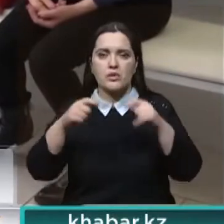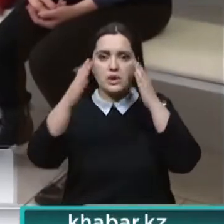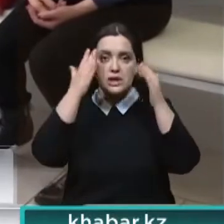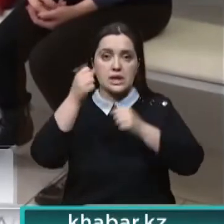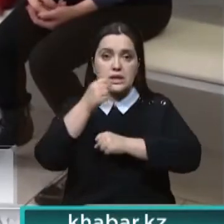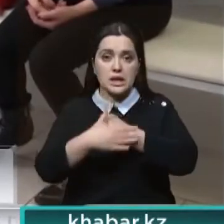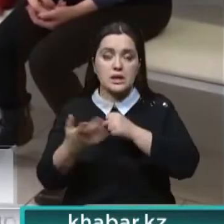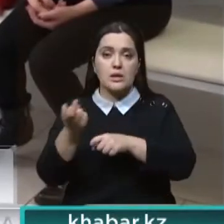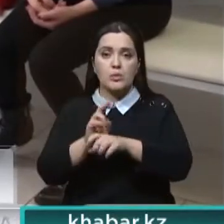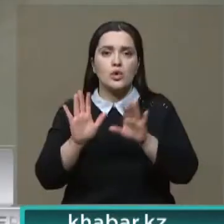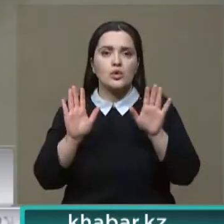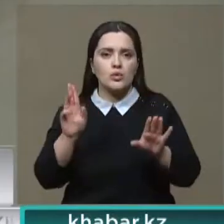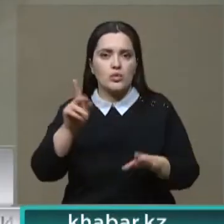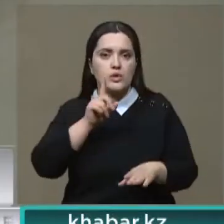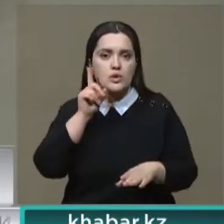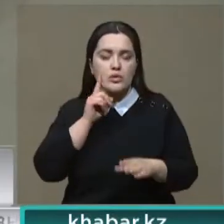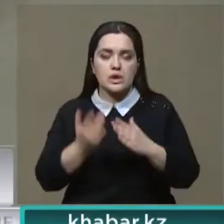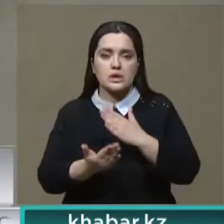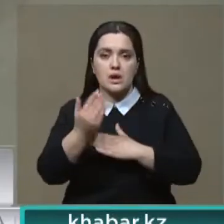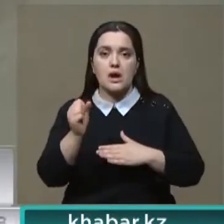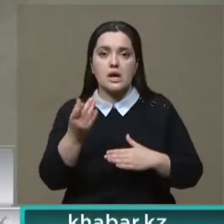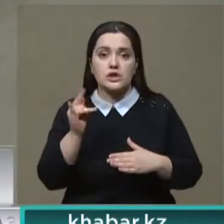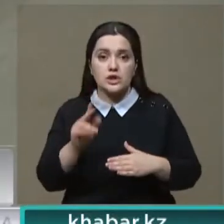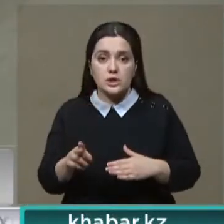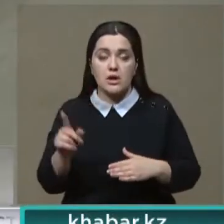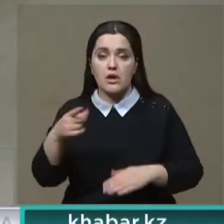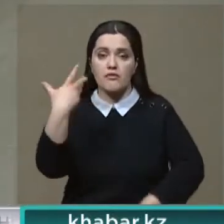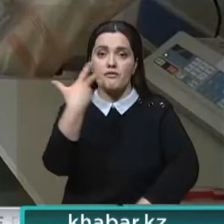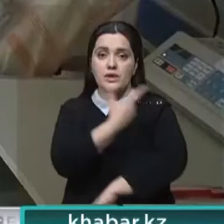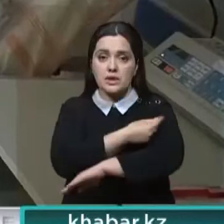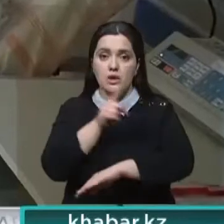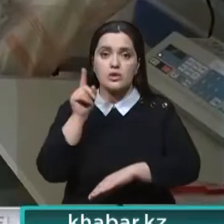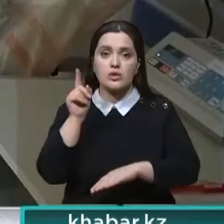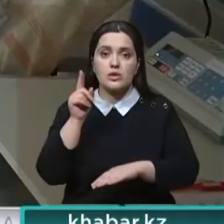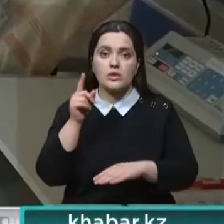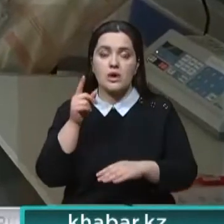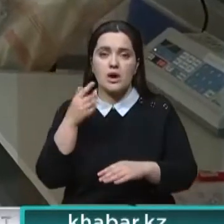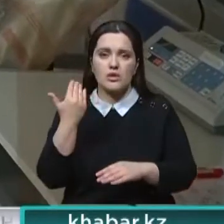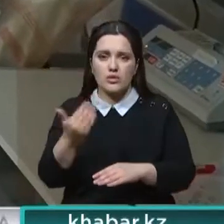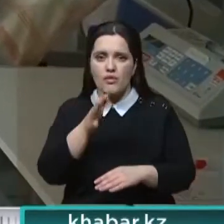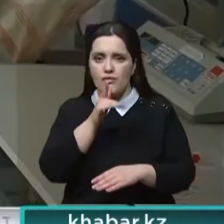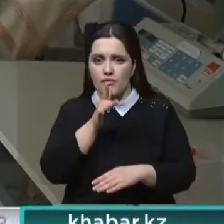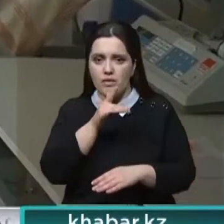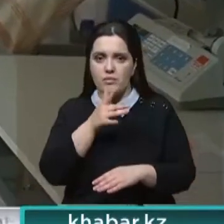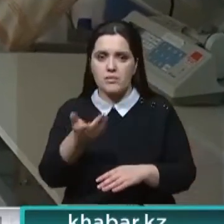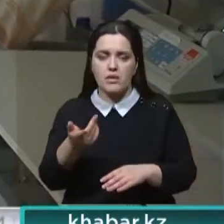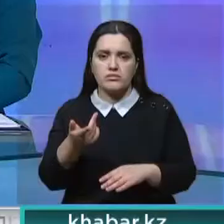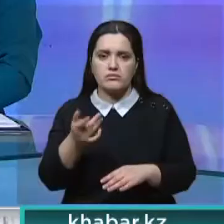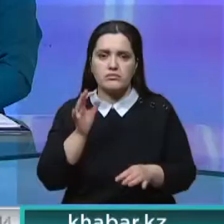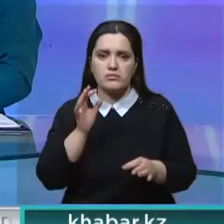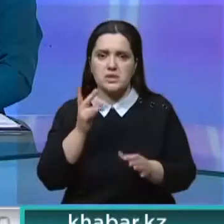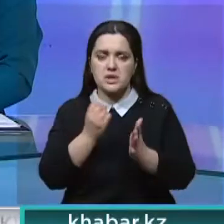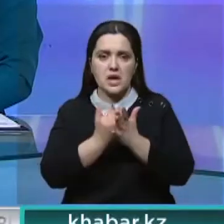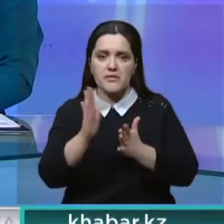центры разрешен только обладателям зеленого статуса ВАШИК. Что касается вакцинации, то ее темпы, как отметила главный